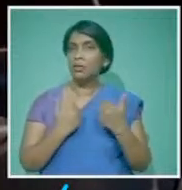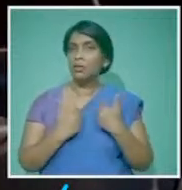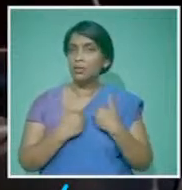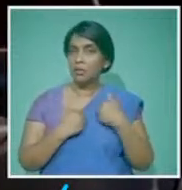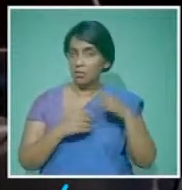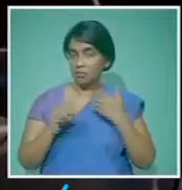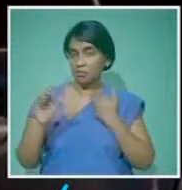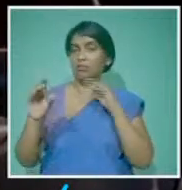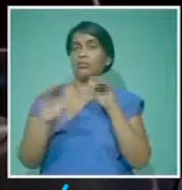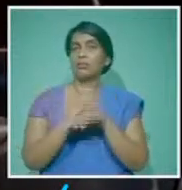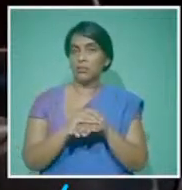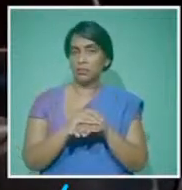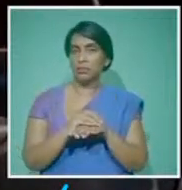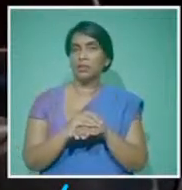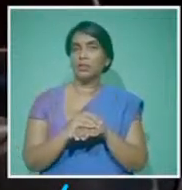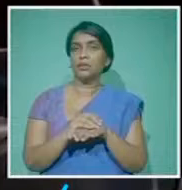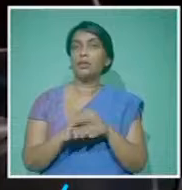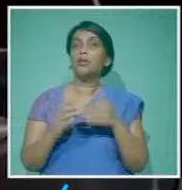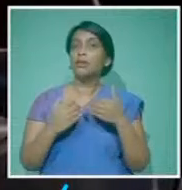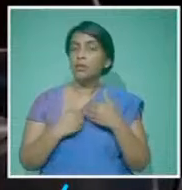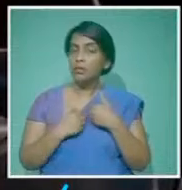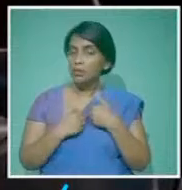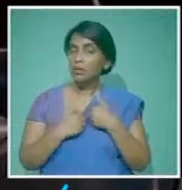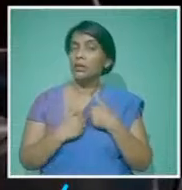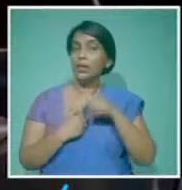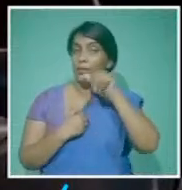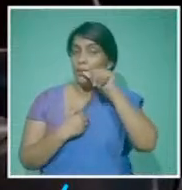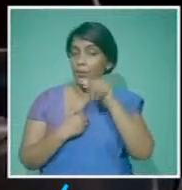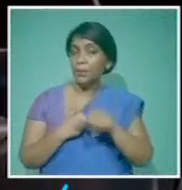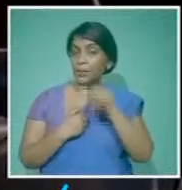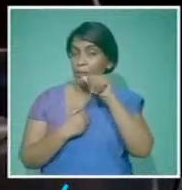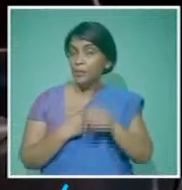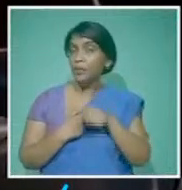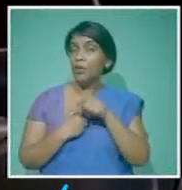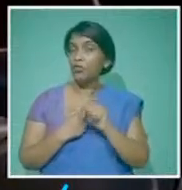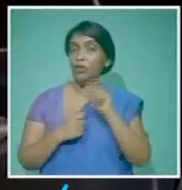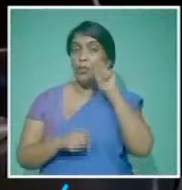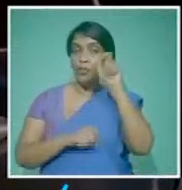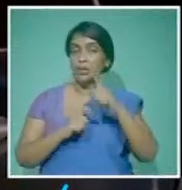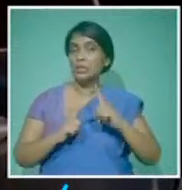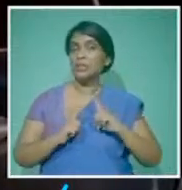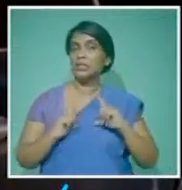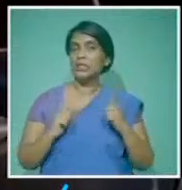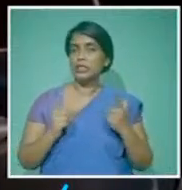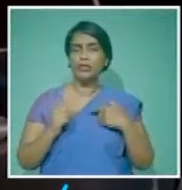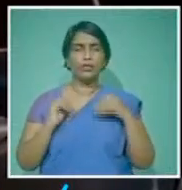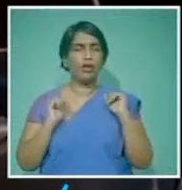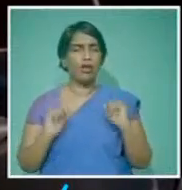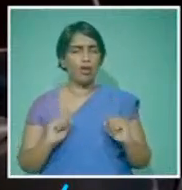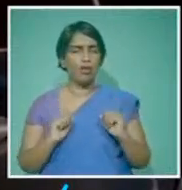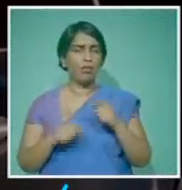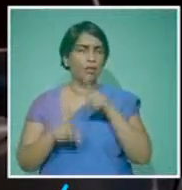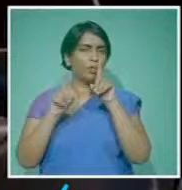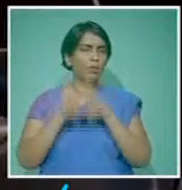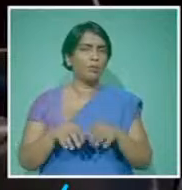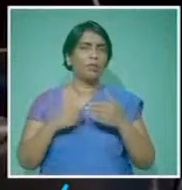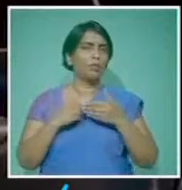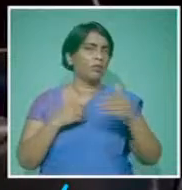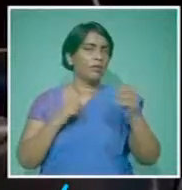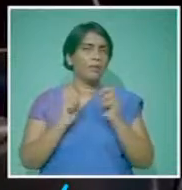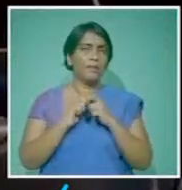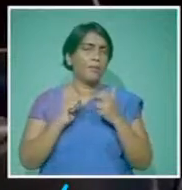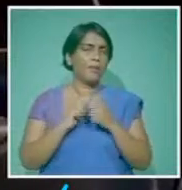මේවට මැදිහත් වෙනකොට අපි ඒ ඇත්ත තත්වය මිනිස්සුන්ගේ ජීවිත මොන වගේද මොන කොහොමද අපි